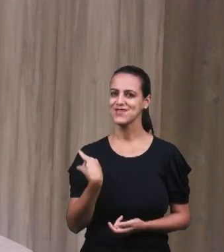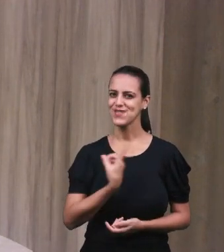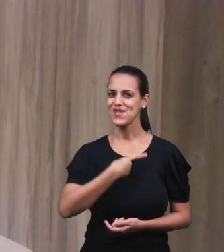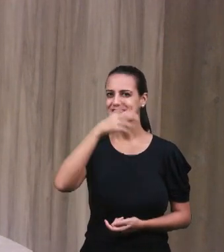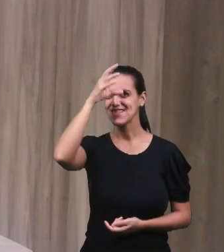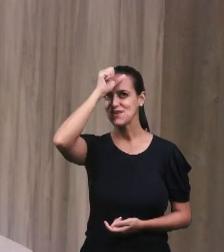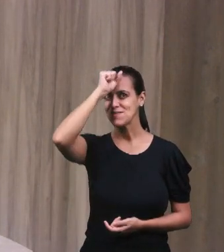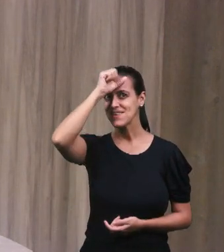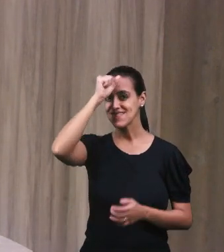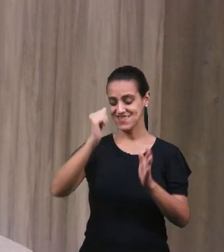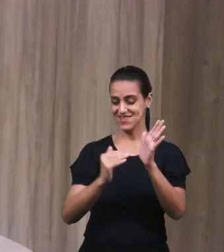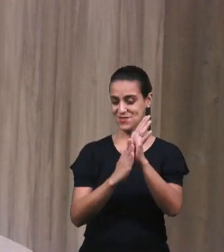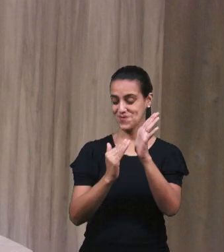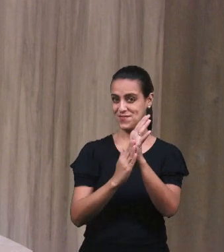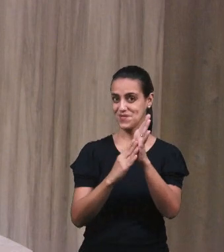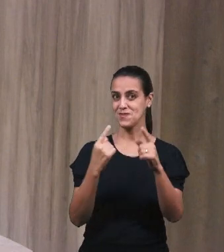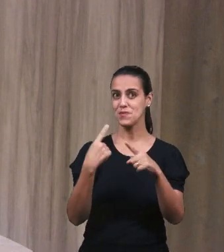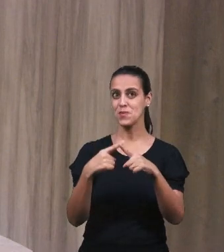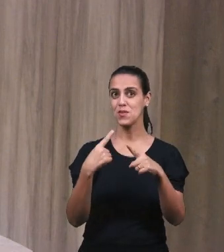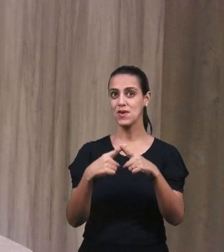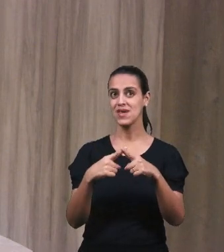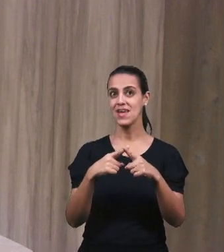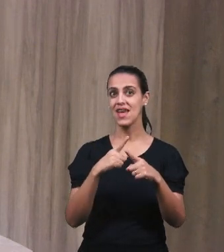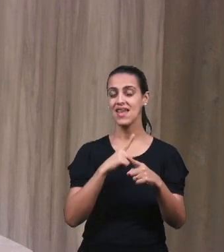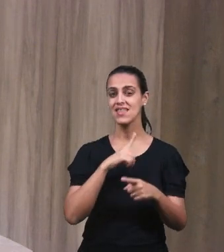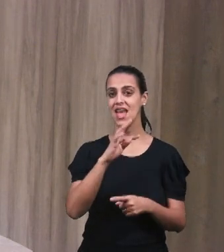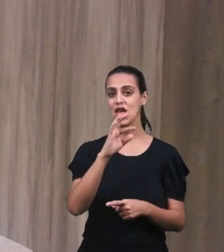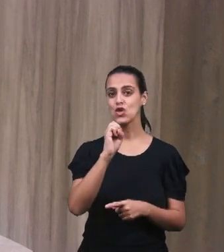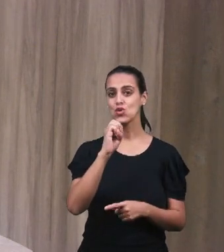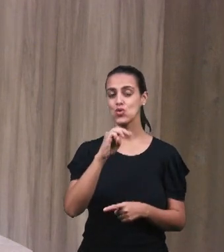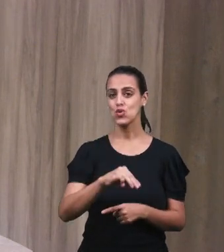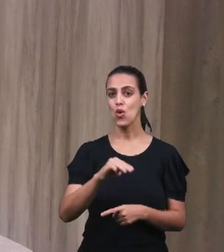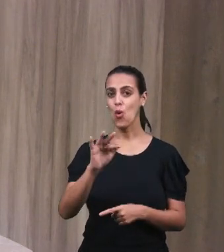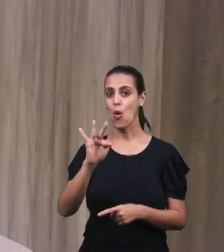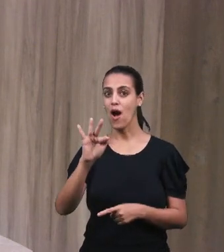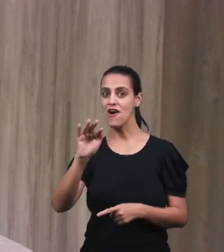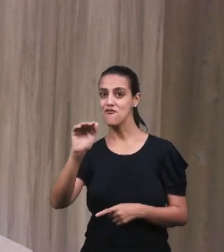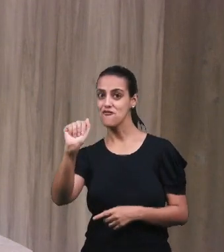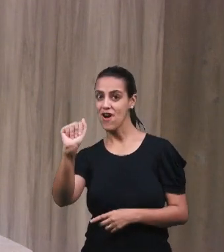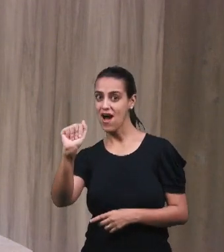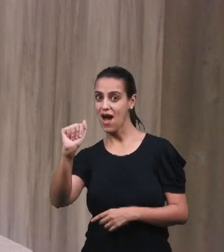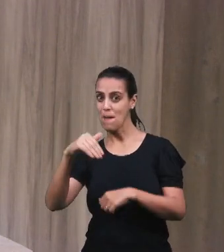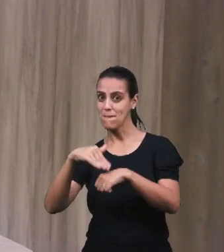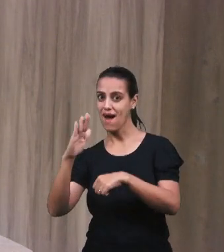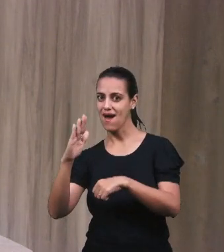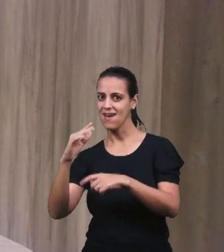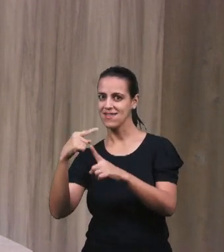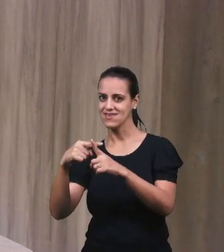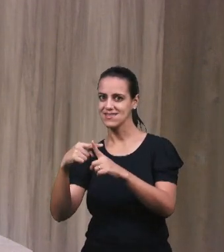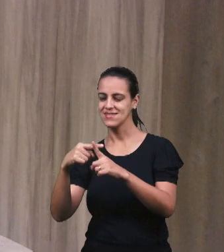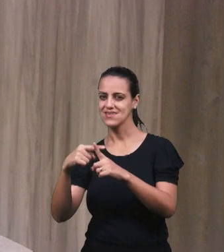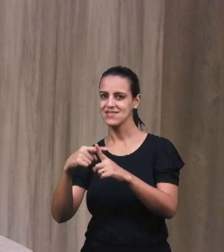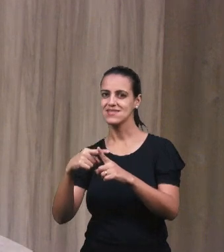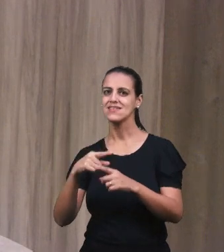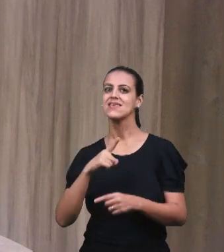louange car il est dans la tonalité de Fa majeur qui a la note si